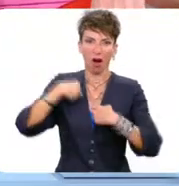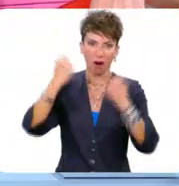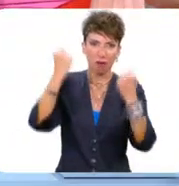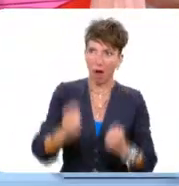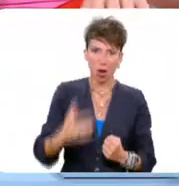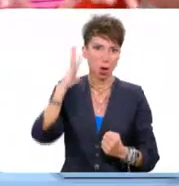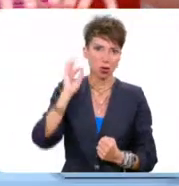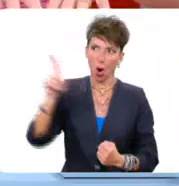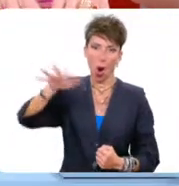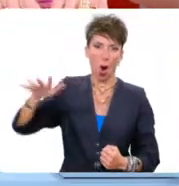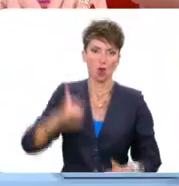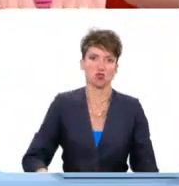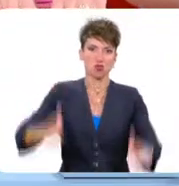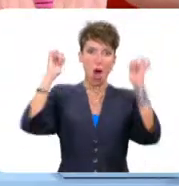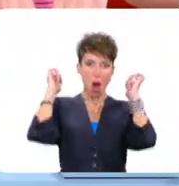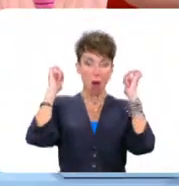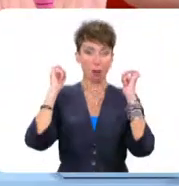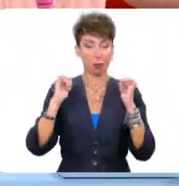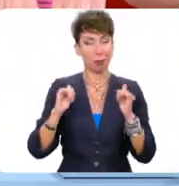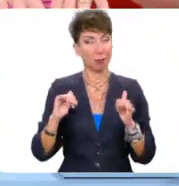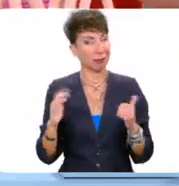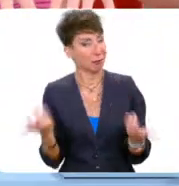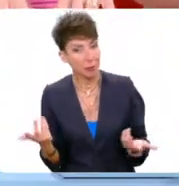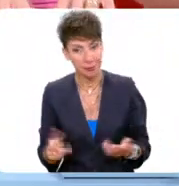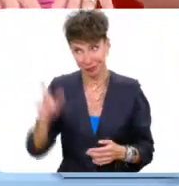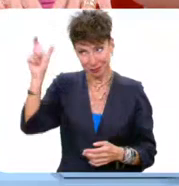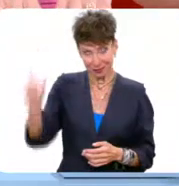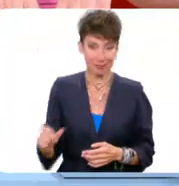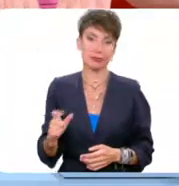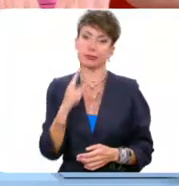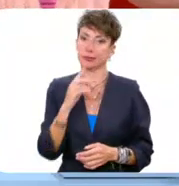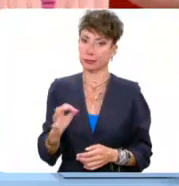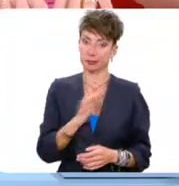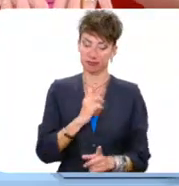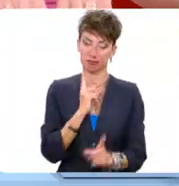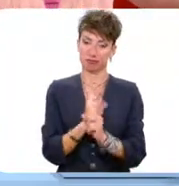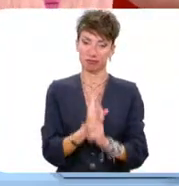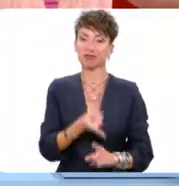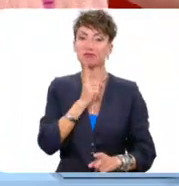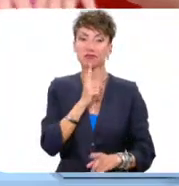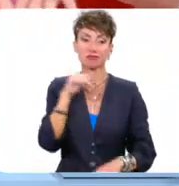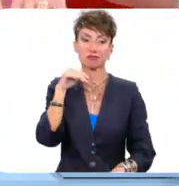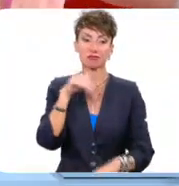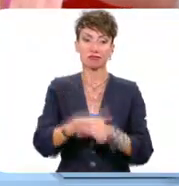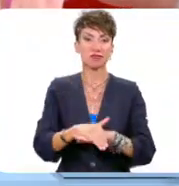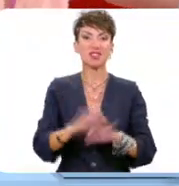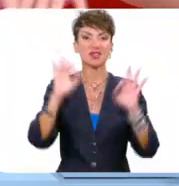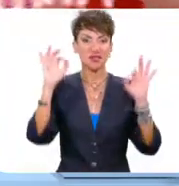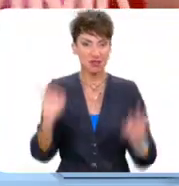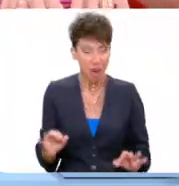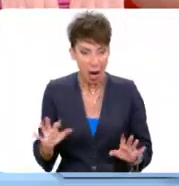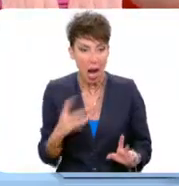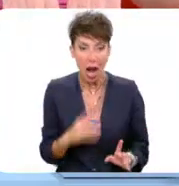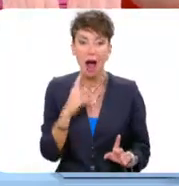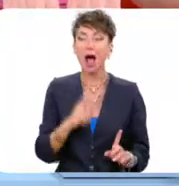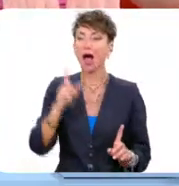άλλα άρα εσείς λέτε πολύ συγκεκριμένα ότι εκείνο το βράδυ σας κάλεσε ο δήμαρχος ή καλέσατε